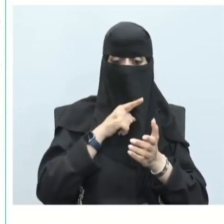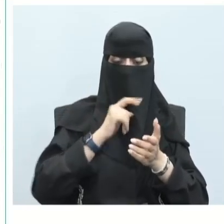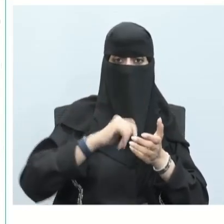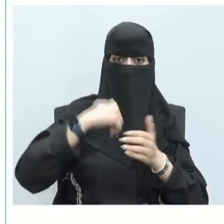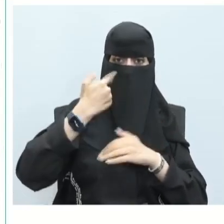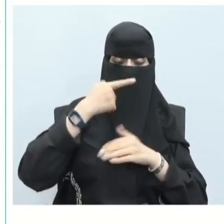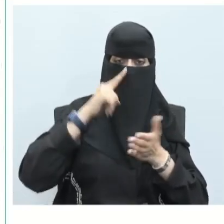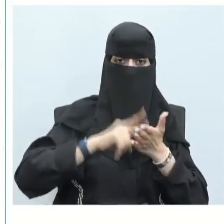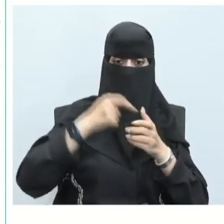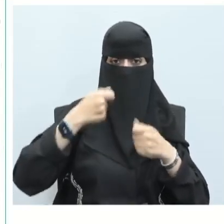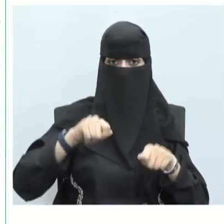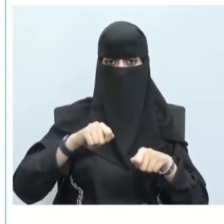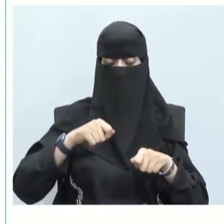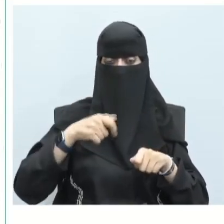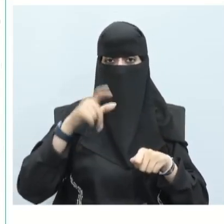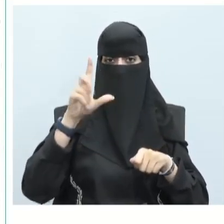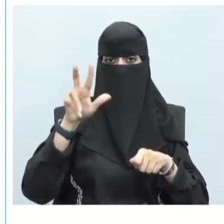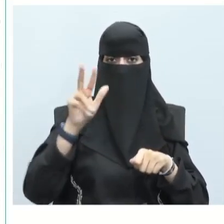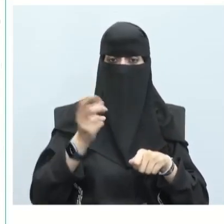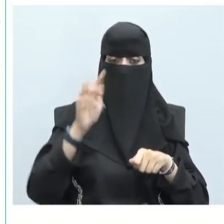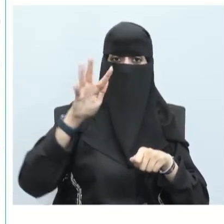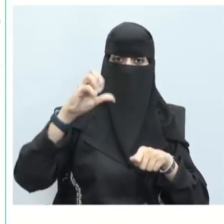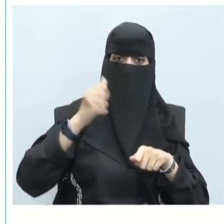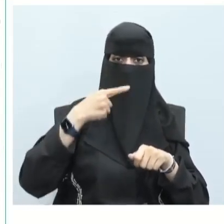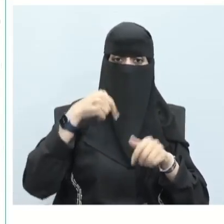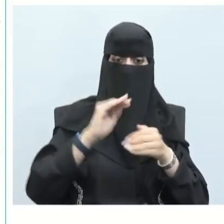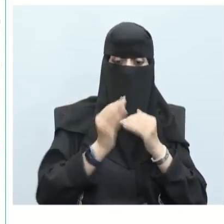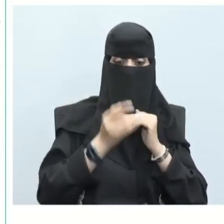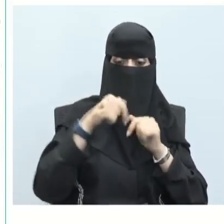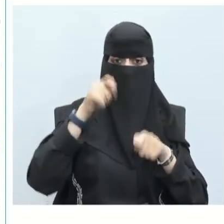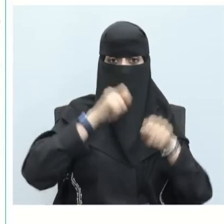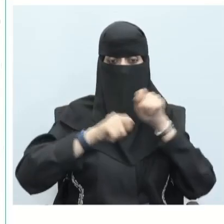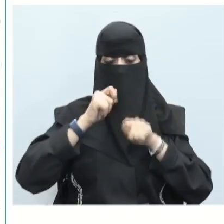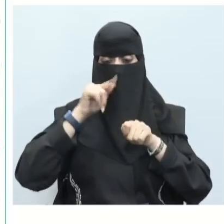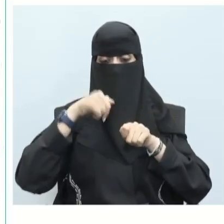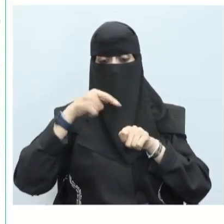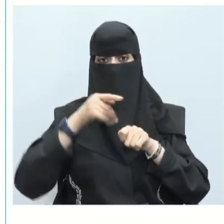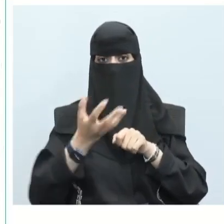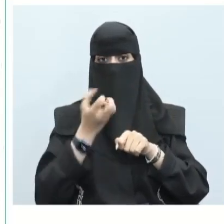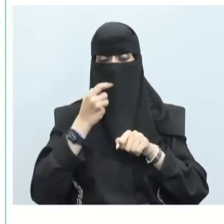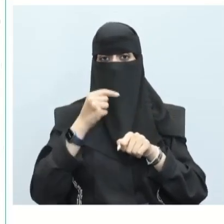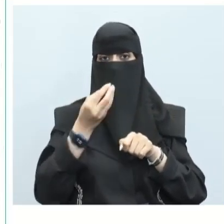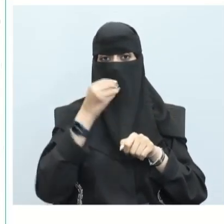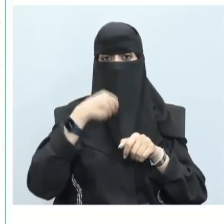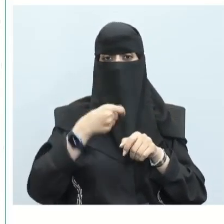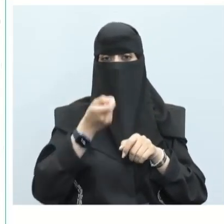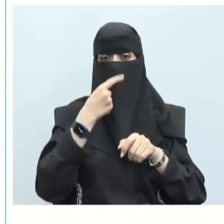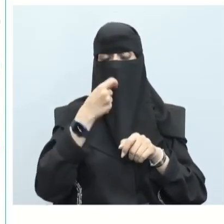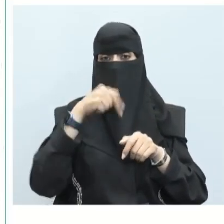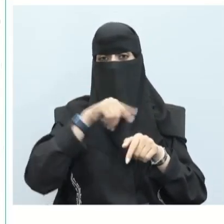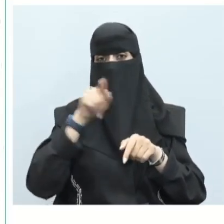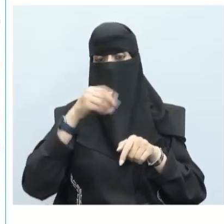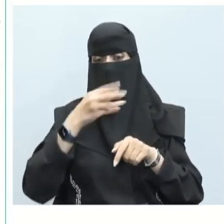اتهم بالرشوه والفساد لقد استخدمت هذا المبلغ لحاجتي لعلاج ابن المريض